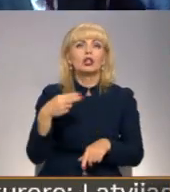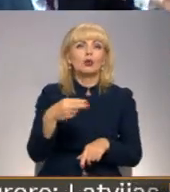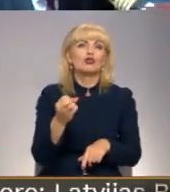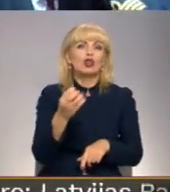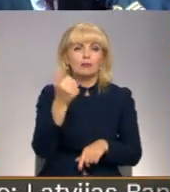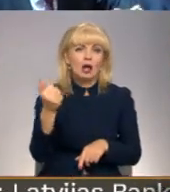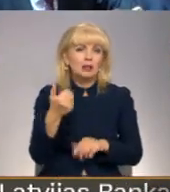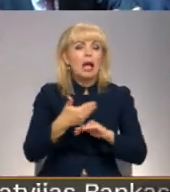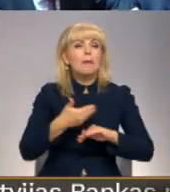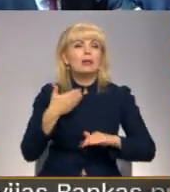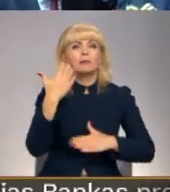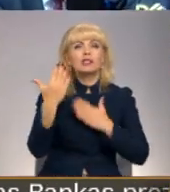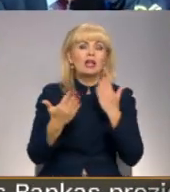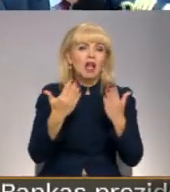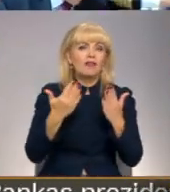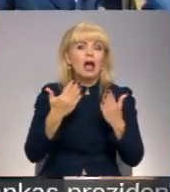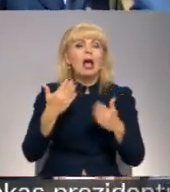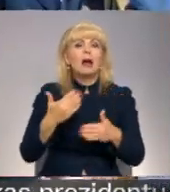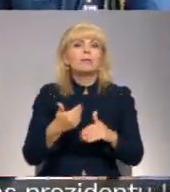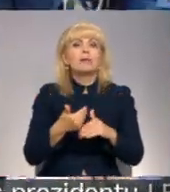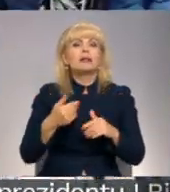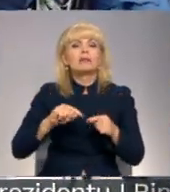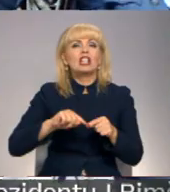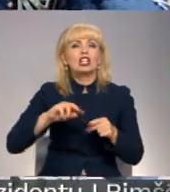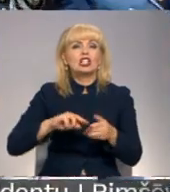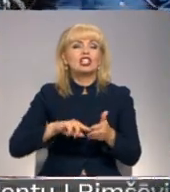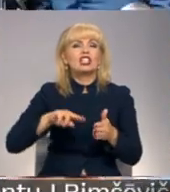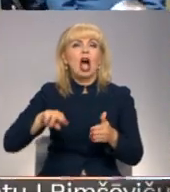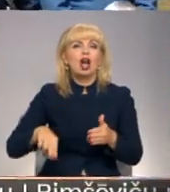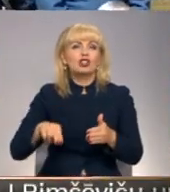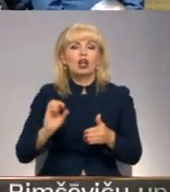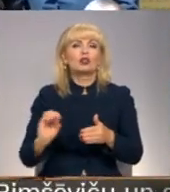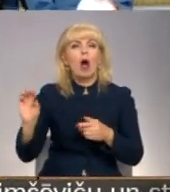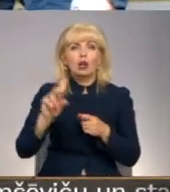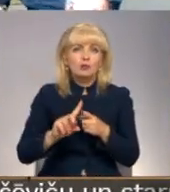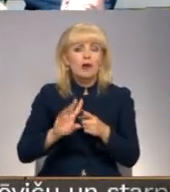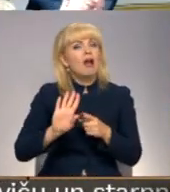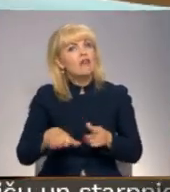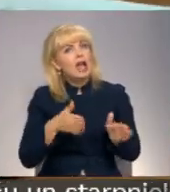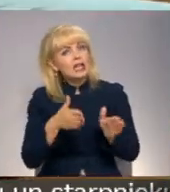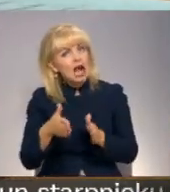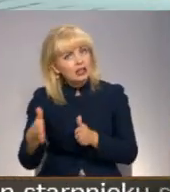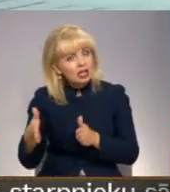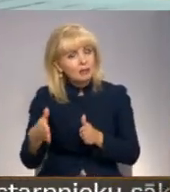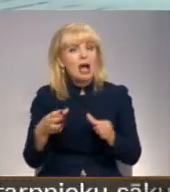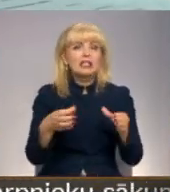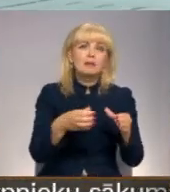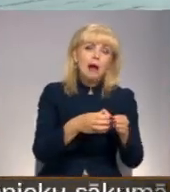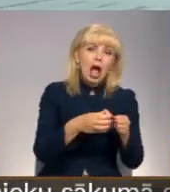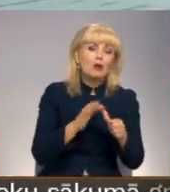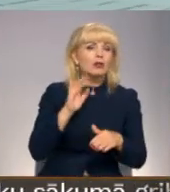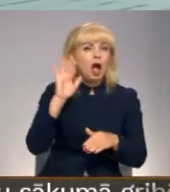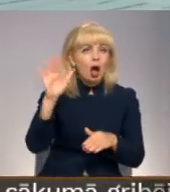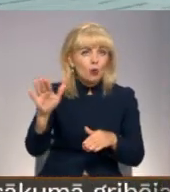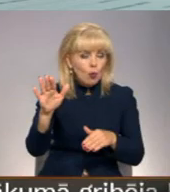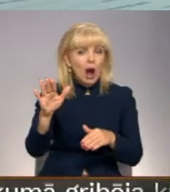tātad pirms referenduma par izstāšanos no Eiropas Savienības. Vai izstāšanās ietekmēs apvienoto reaģēšanas spēku nākotni, ja